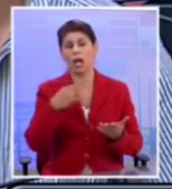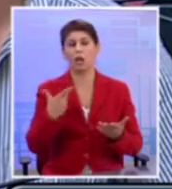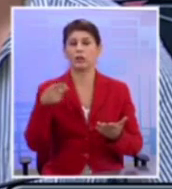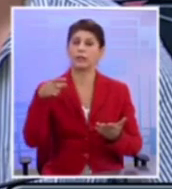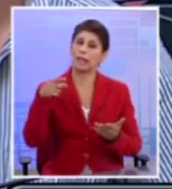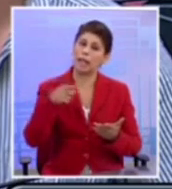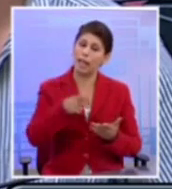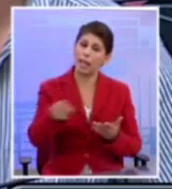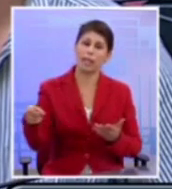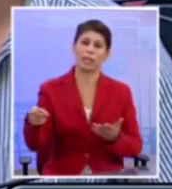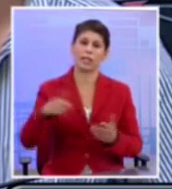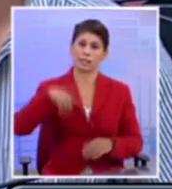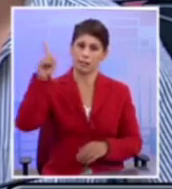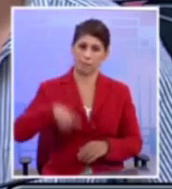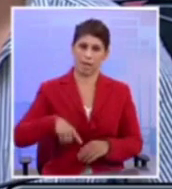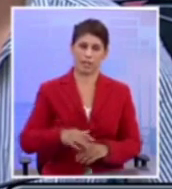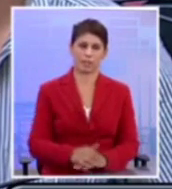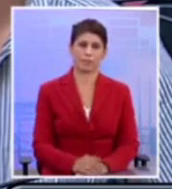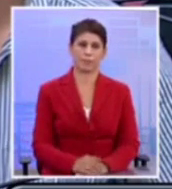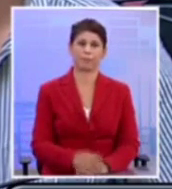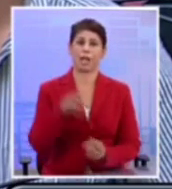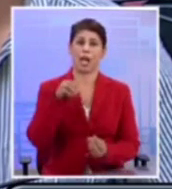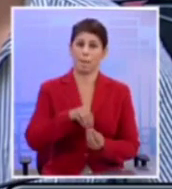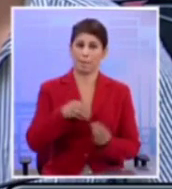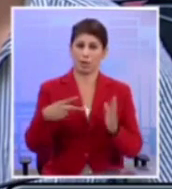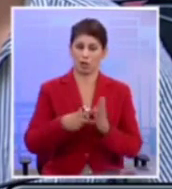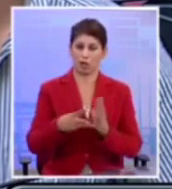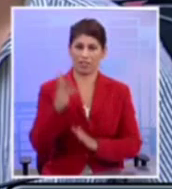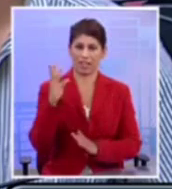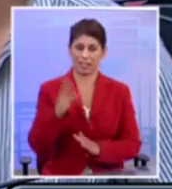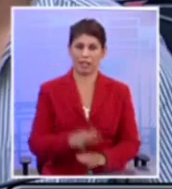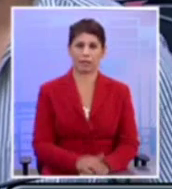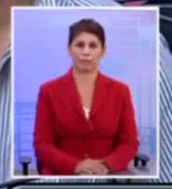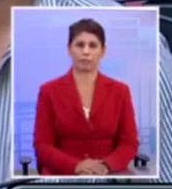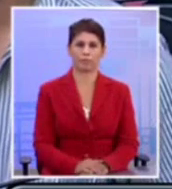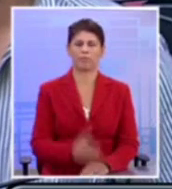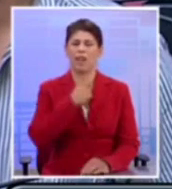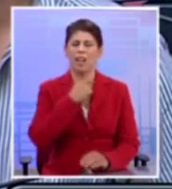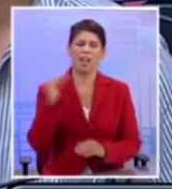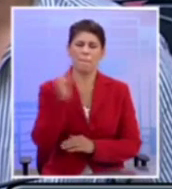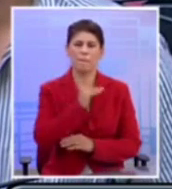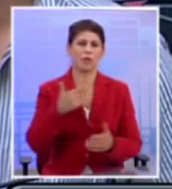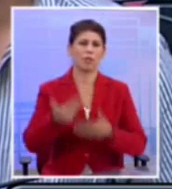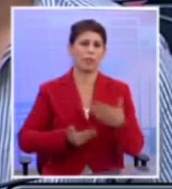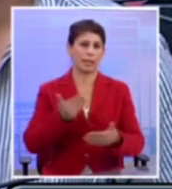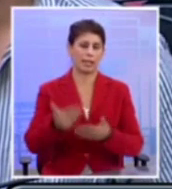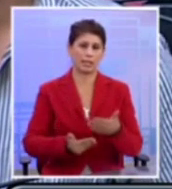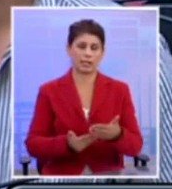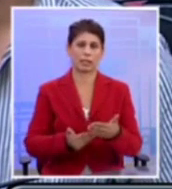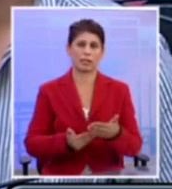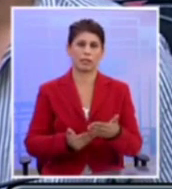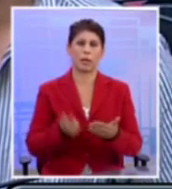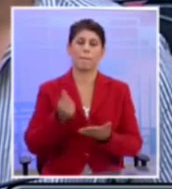ότι και εκείνες ακόμη τις ημέρες, Απρίλιο του 2013, με κατεπίγουσες διαδικασίες και με